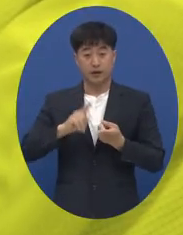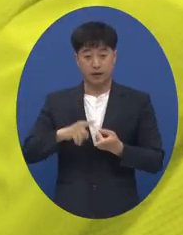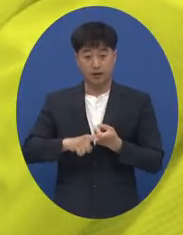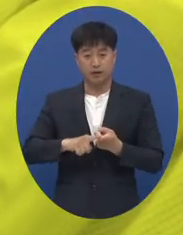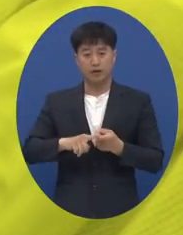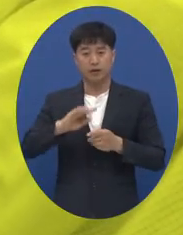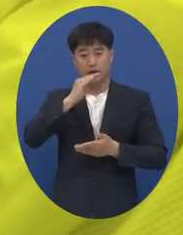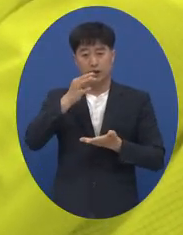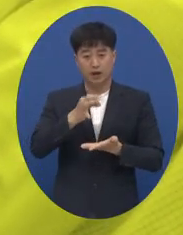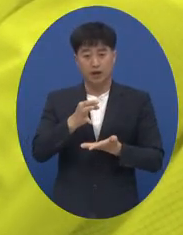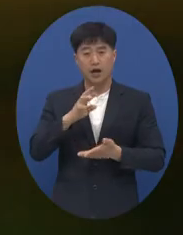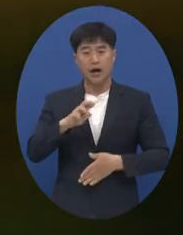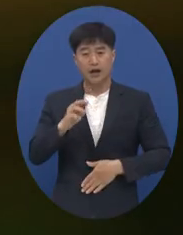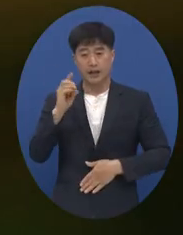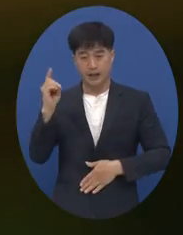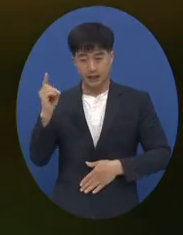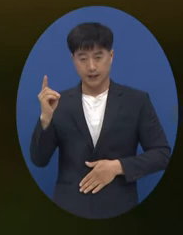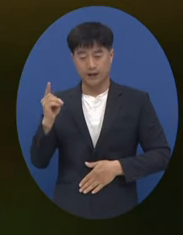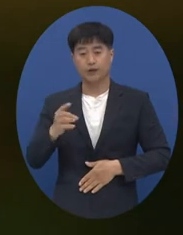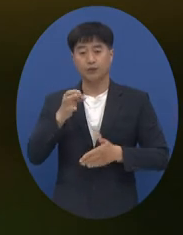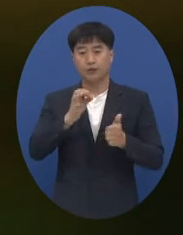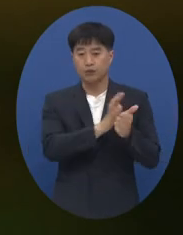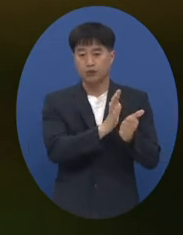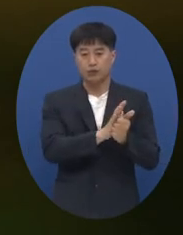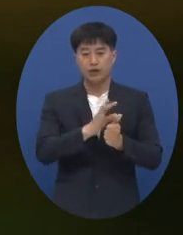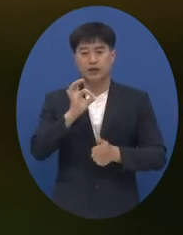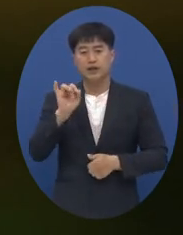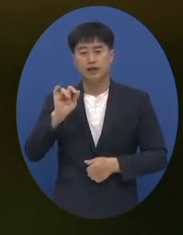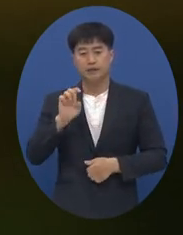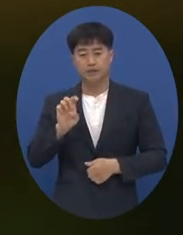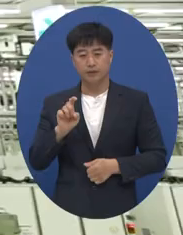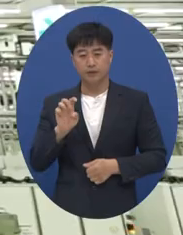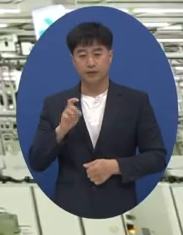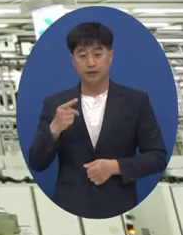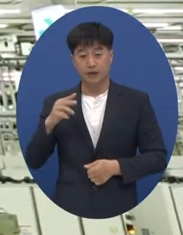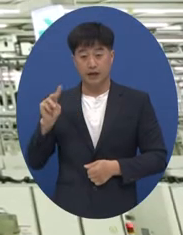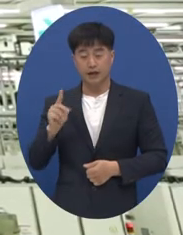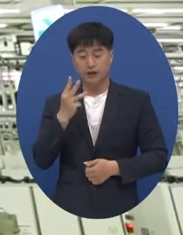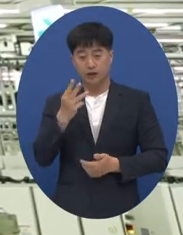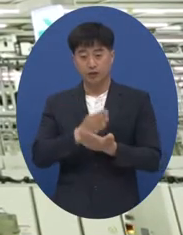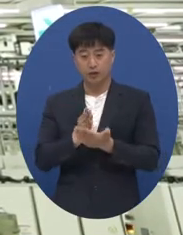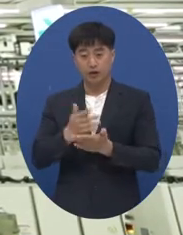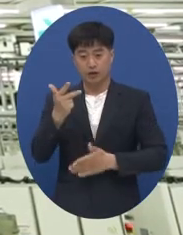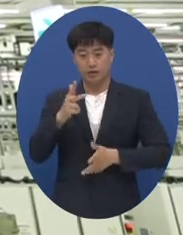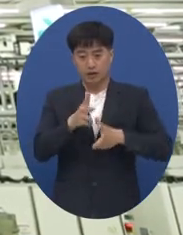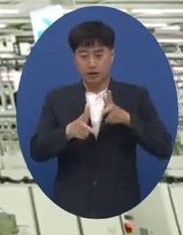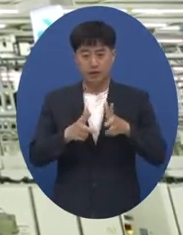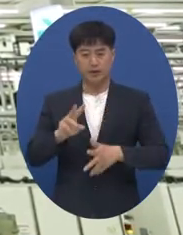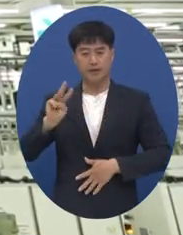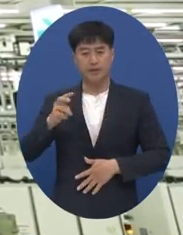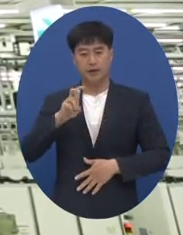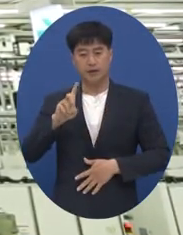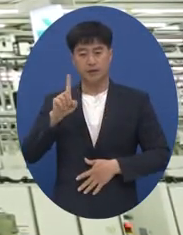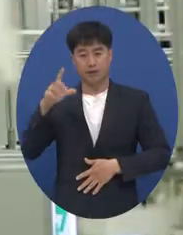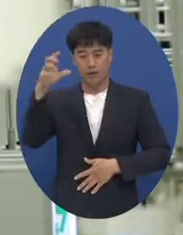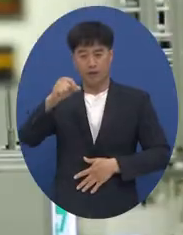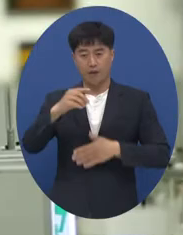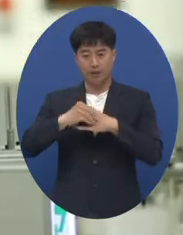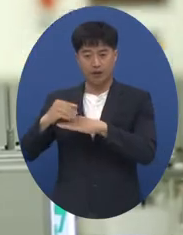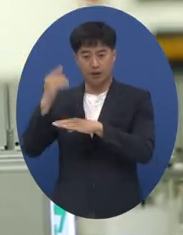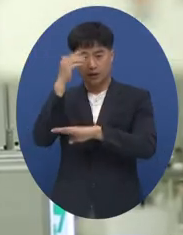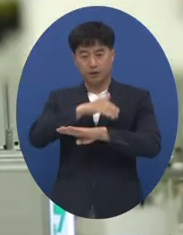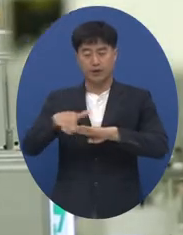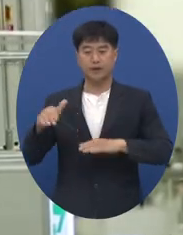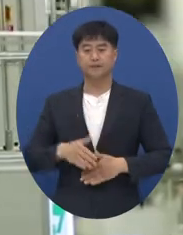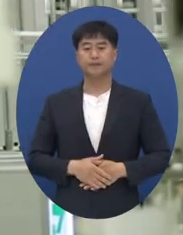예산으로는 r&d 분야와 자금 지원 인프라 등 3개 분야 7개 사업에 320 1억원을